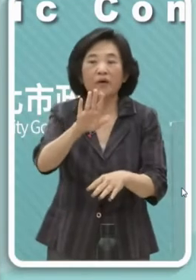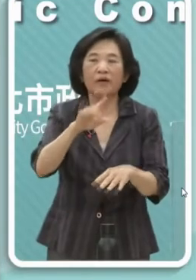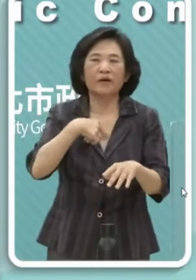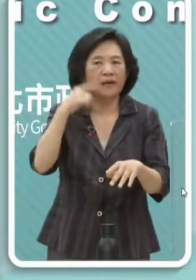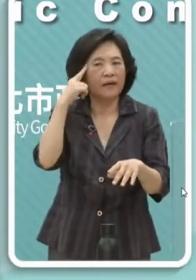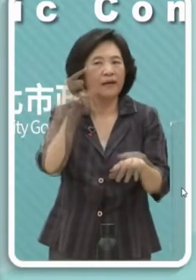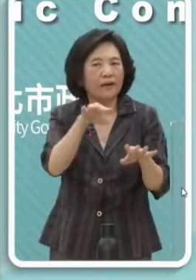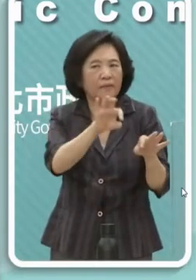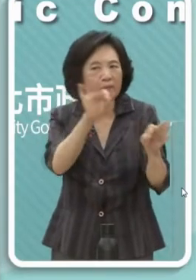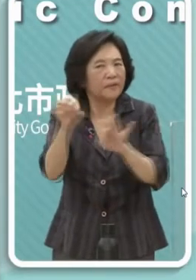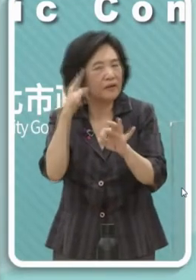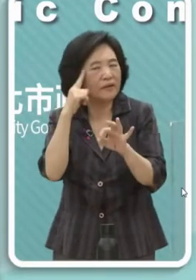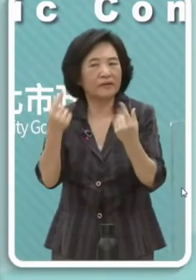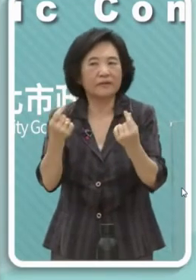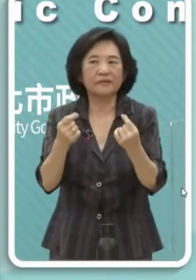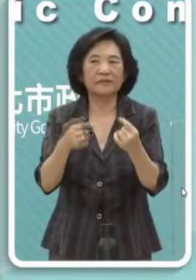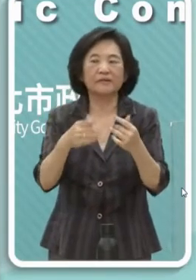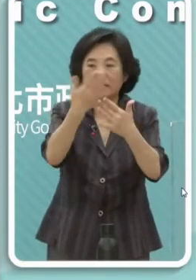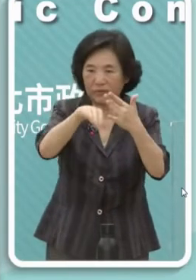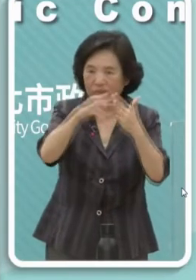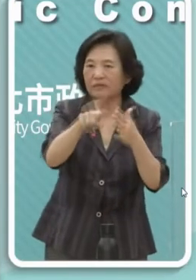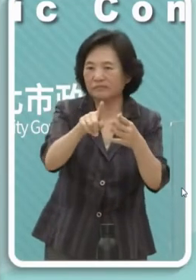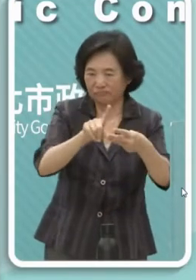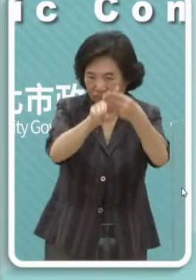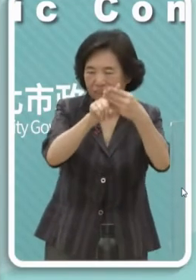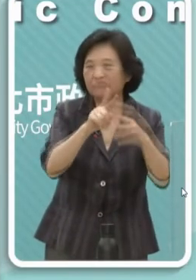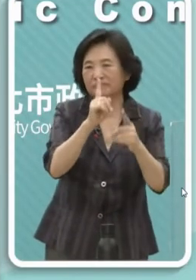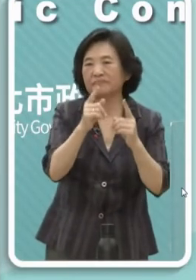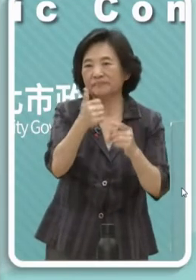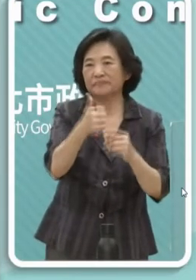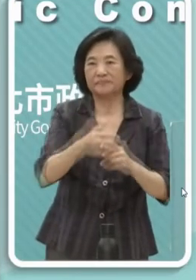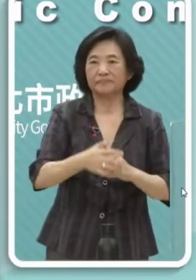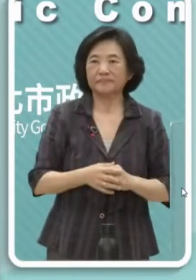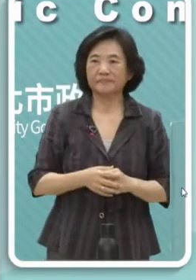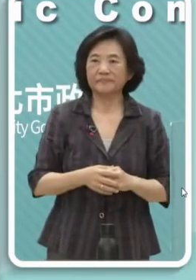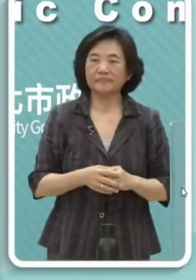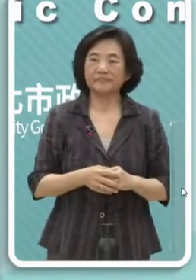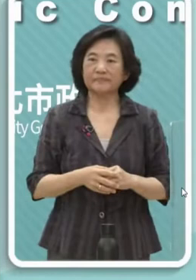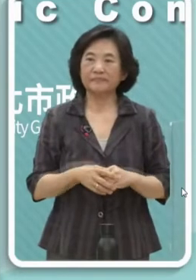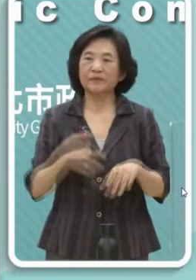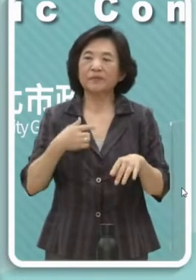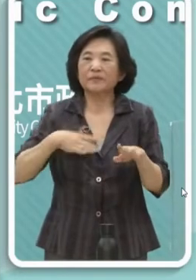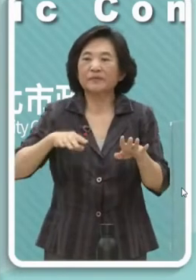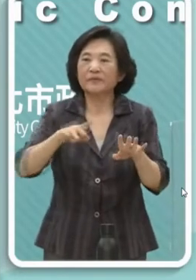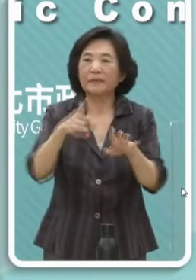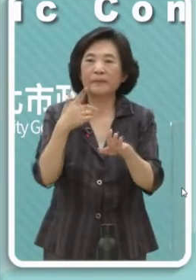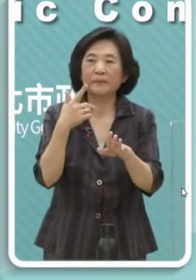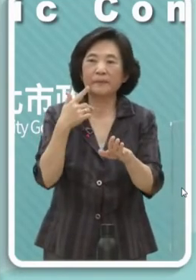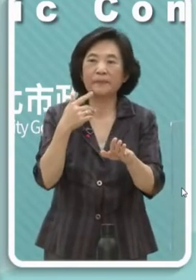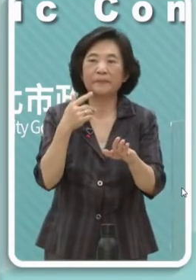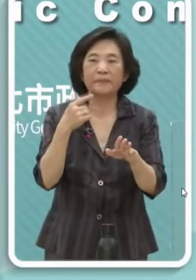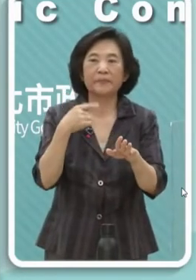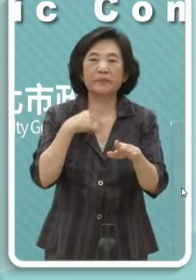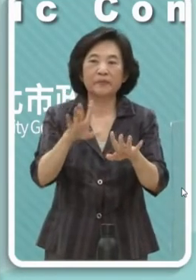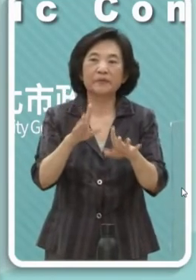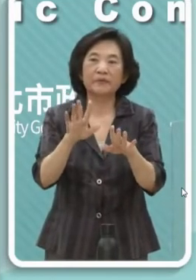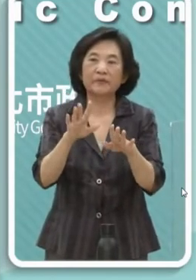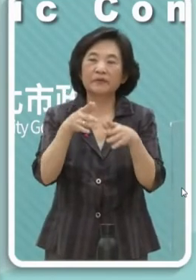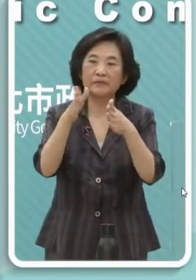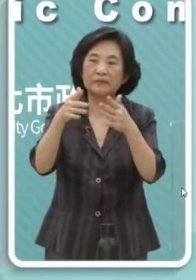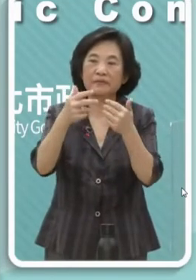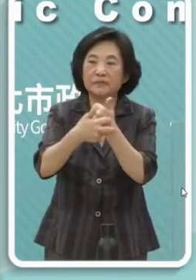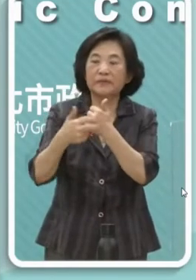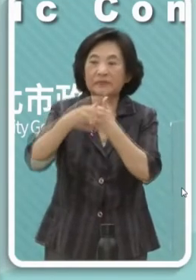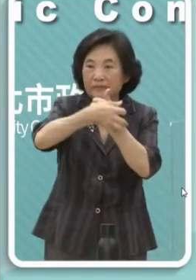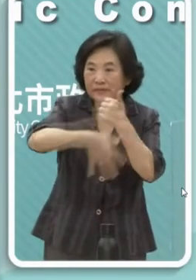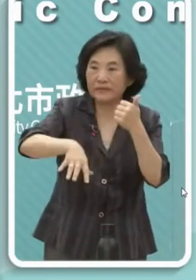想打疫苗原则上还是以学校为主了，所以我们我也知道说家长很焦虑，所以我们特别有拜托这个卫生局